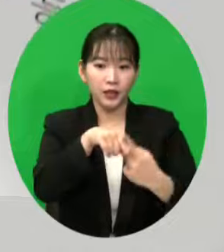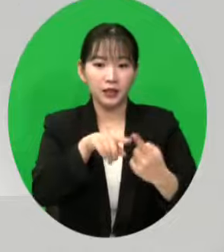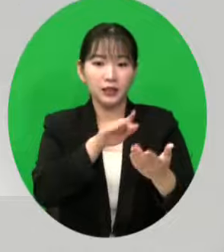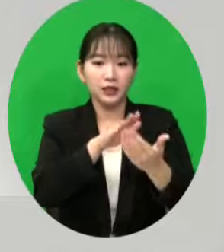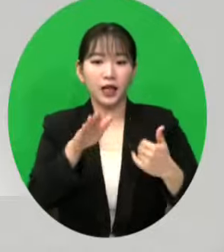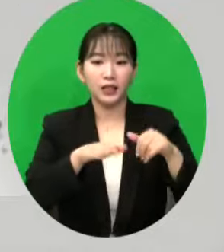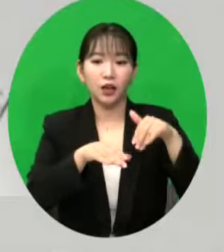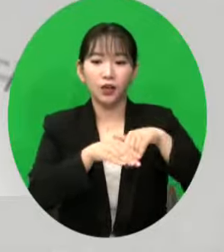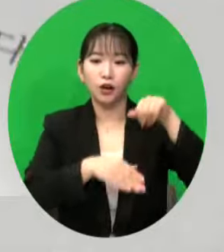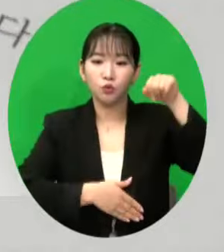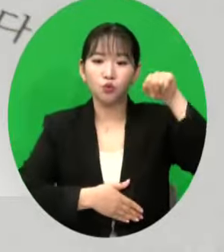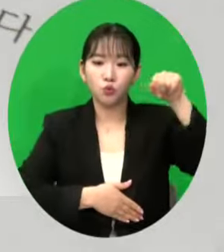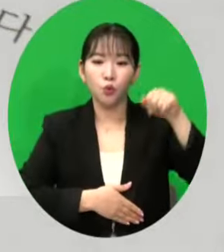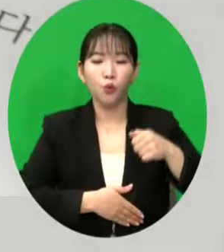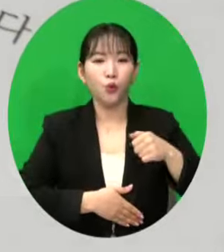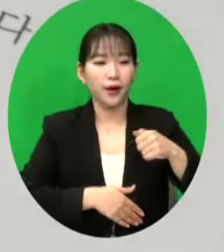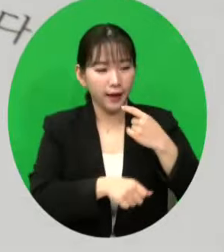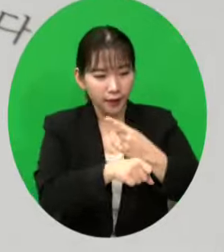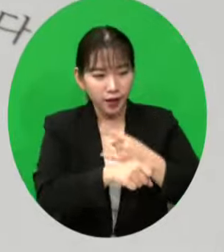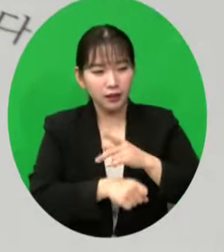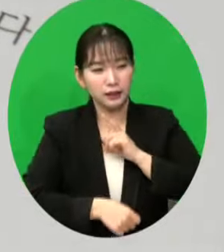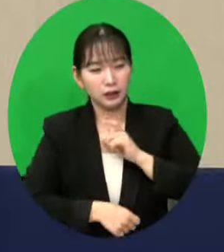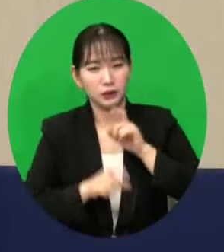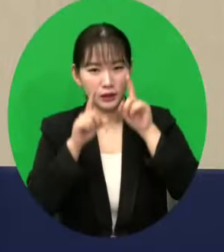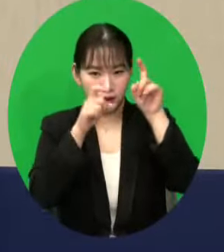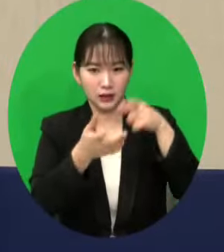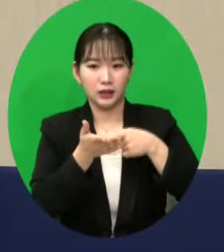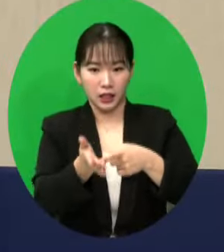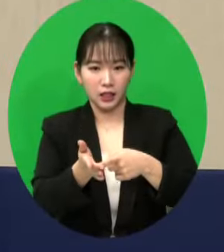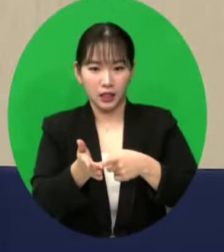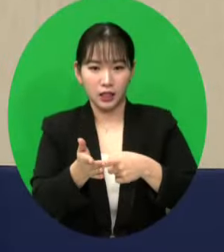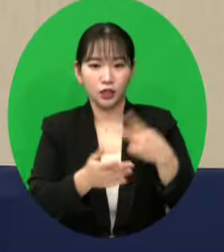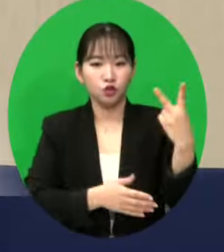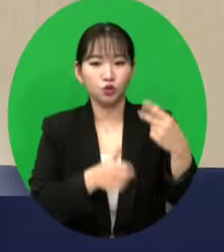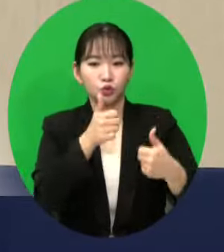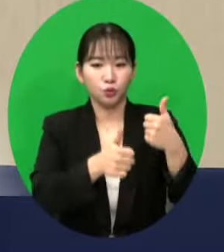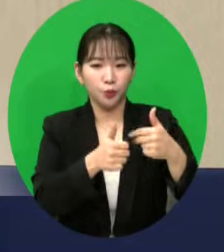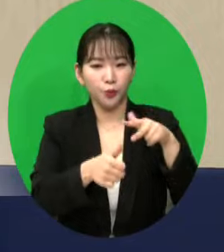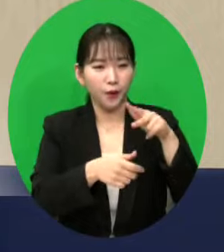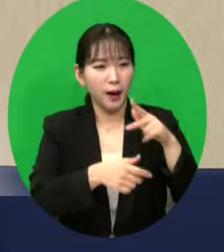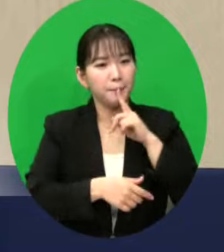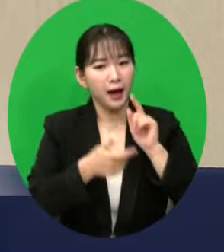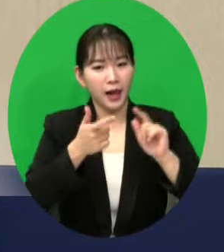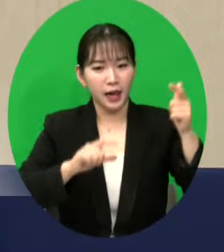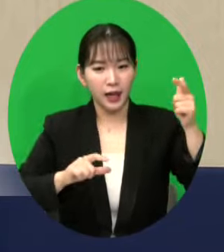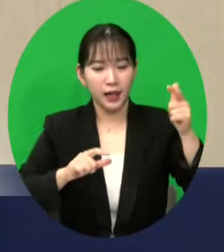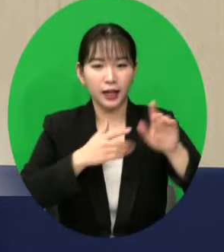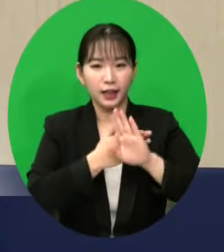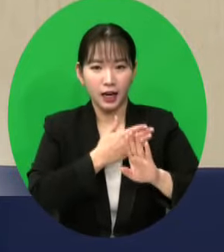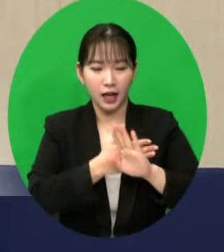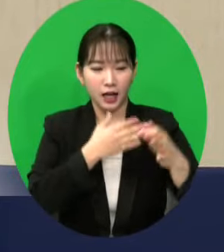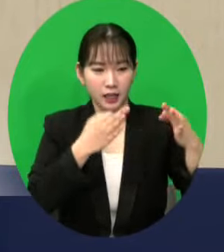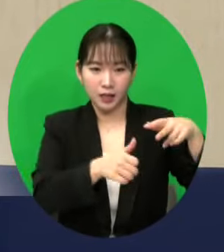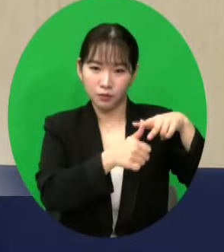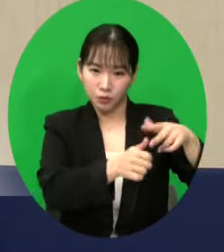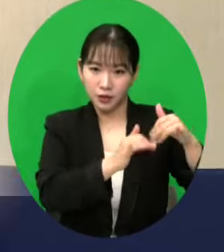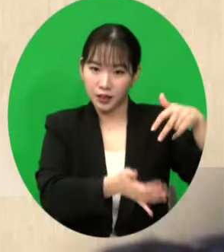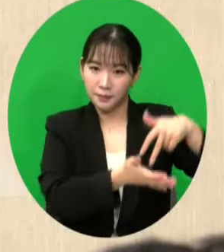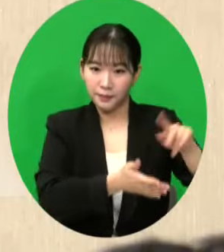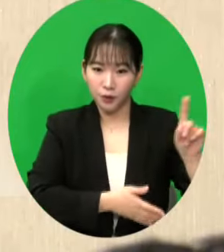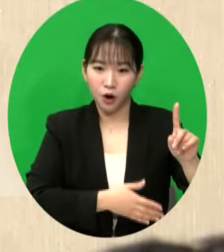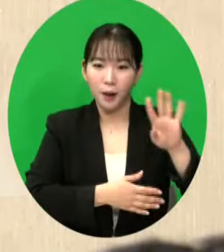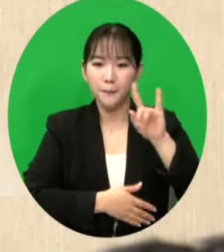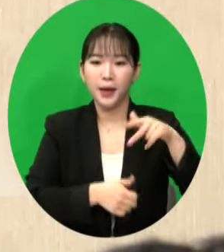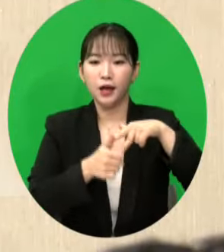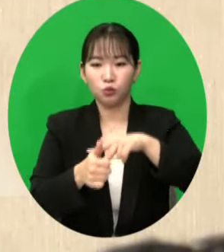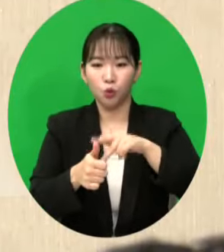사전 선거운동을 했다고 의혹을 제기했습니다. 두 후보의 주장이 엇갈리고 있는 가운데 김원희 예비 후보 측은